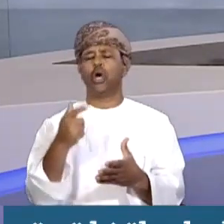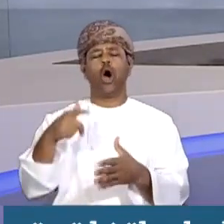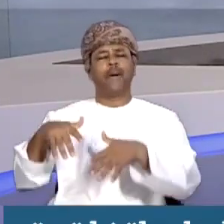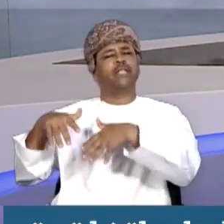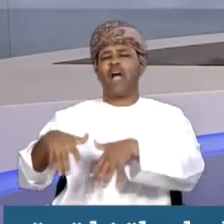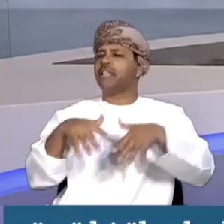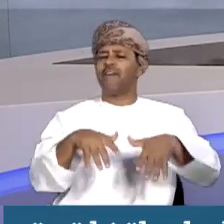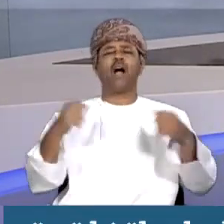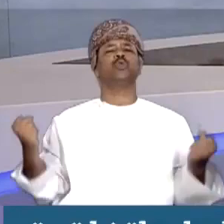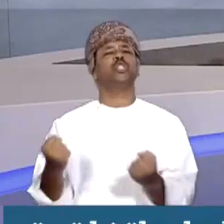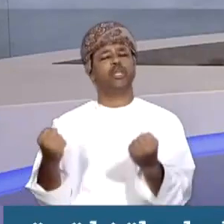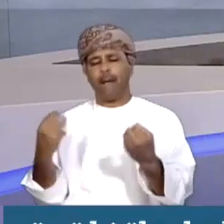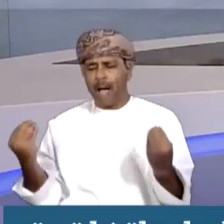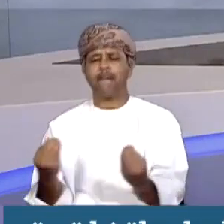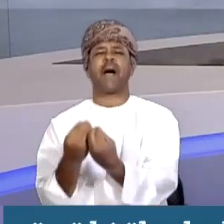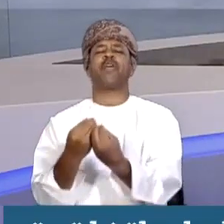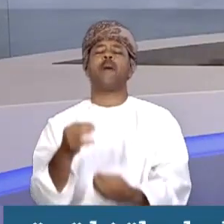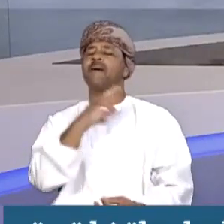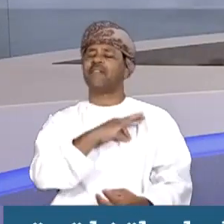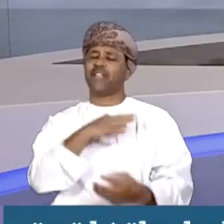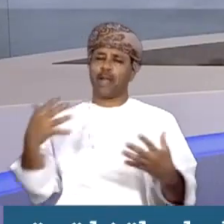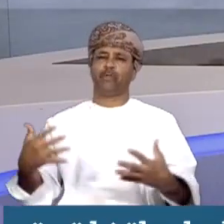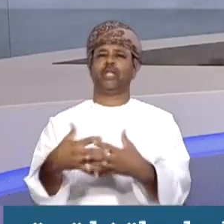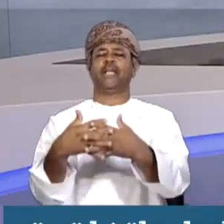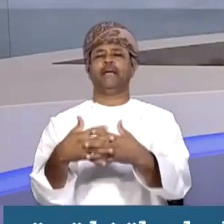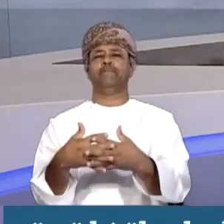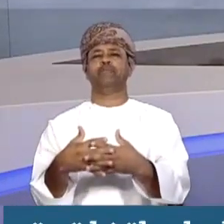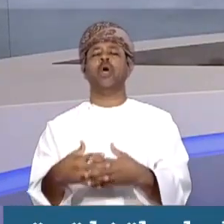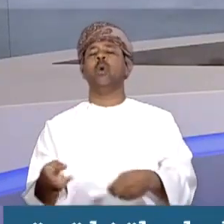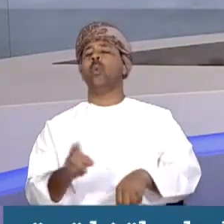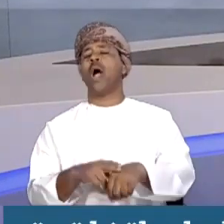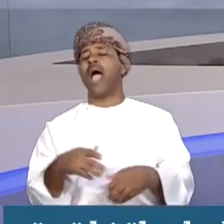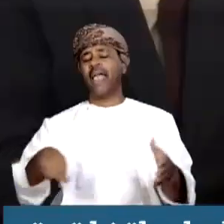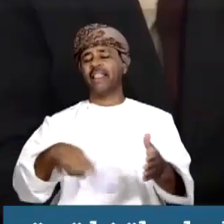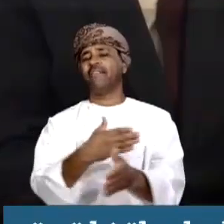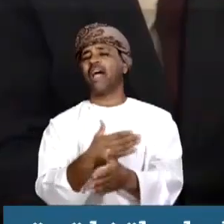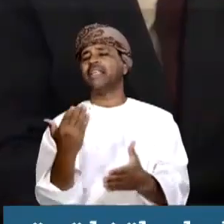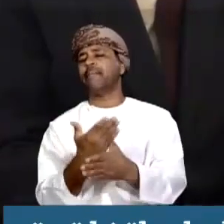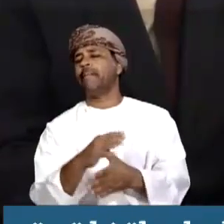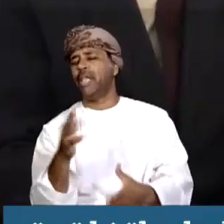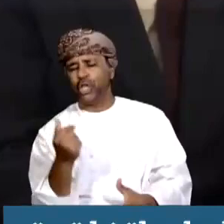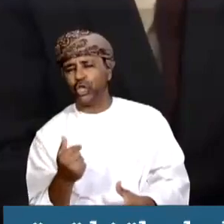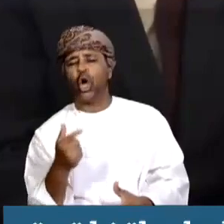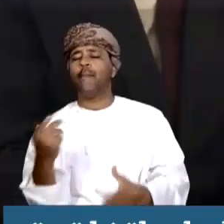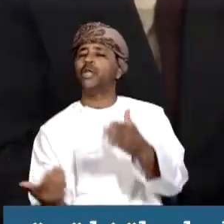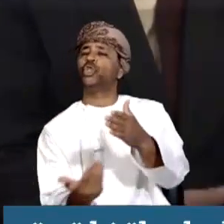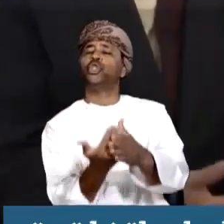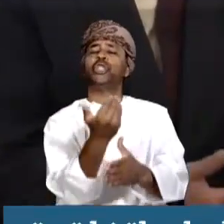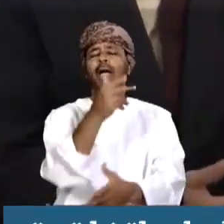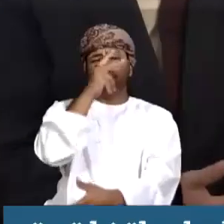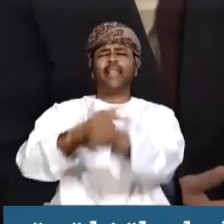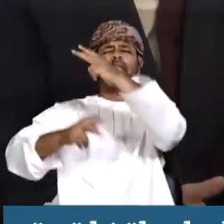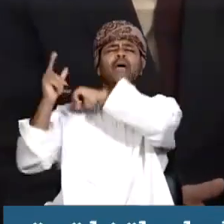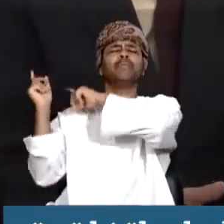دفاعي وتدريبي يحقق مصالحهما المشتركة. وتأتي هذه الاتفاقية لتسطر صفحة جديدة في تاريخ